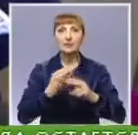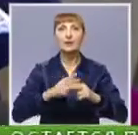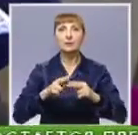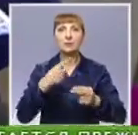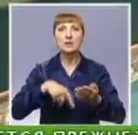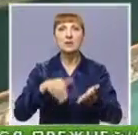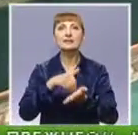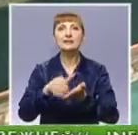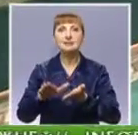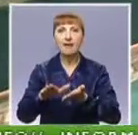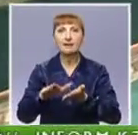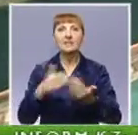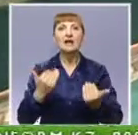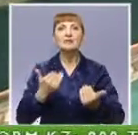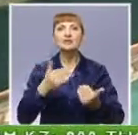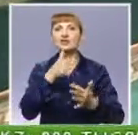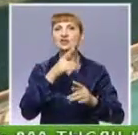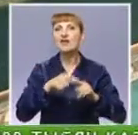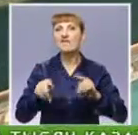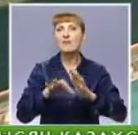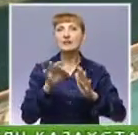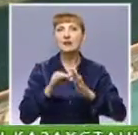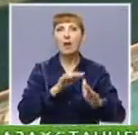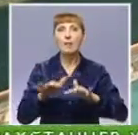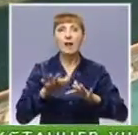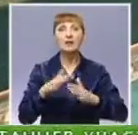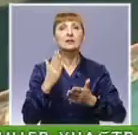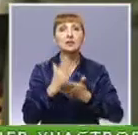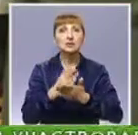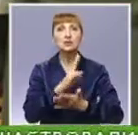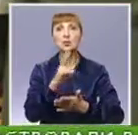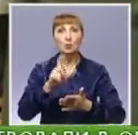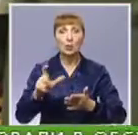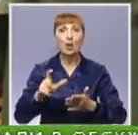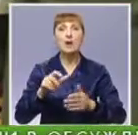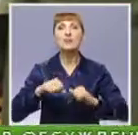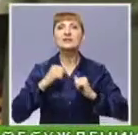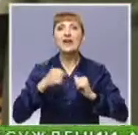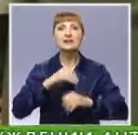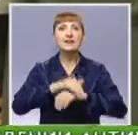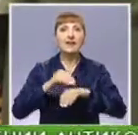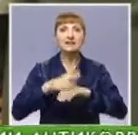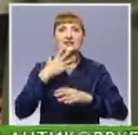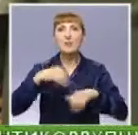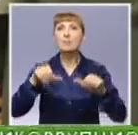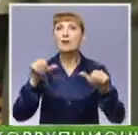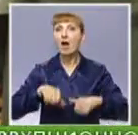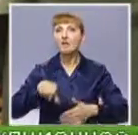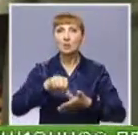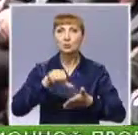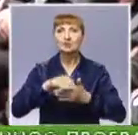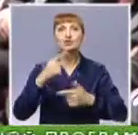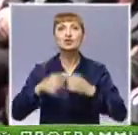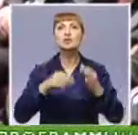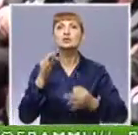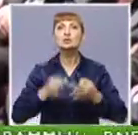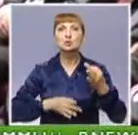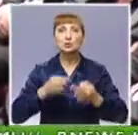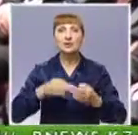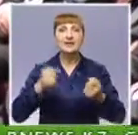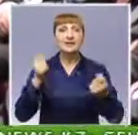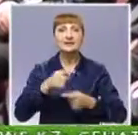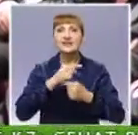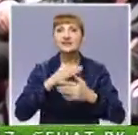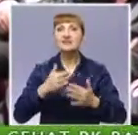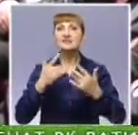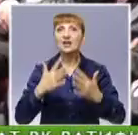им отказали. В нынешней выборной кампании нашлись и такие кандидаты, которые пытались доказать свое право на участие через суд. Из-за